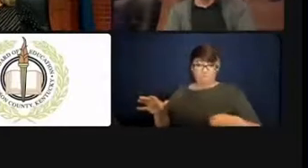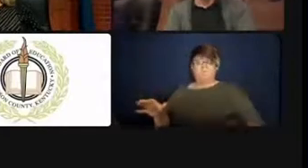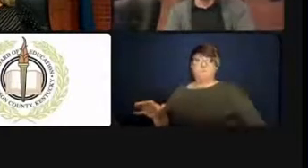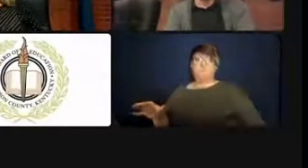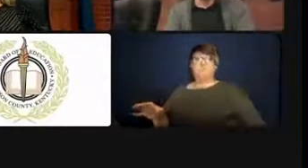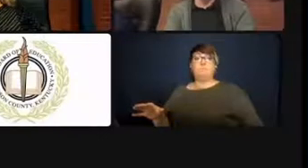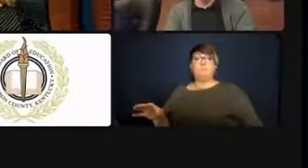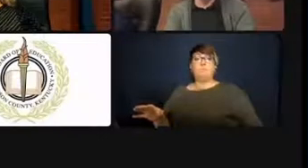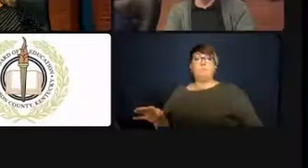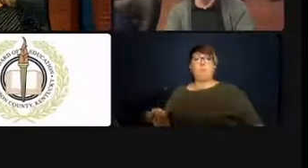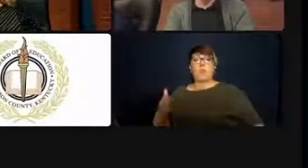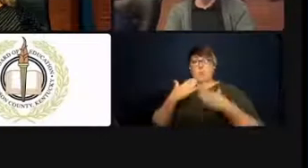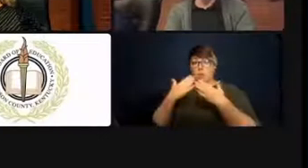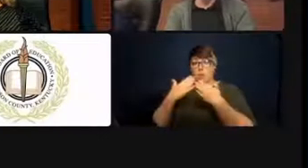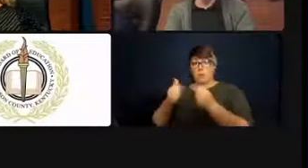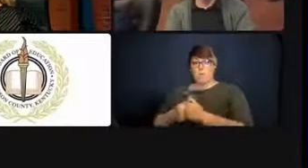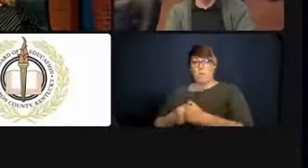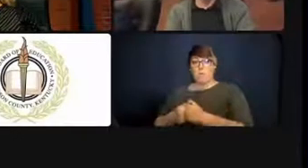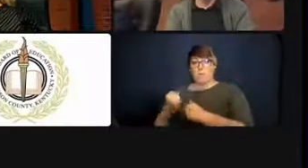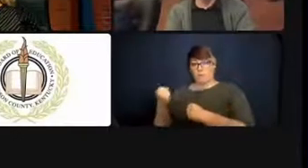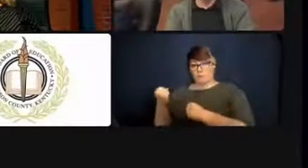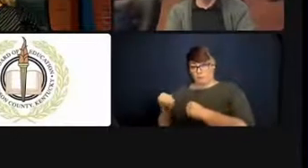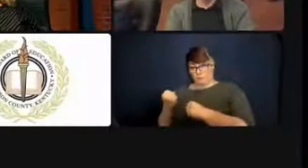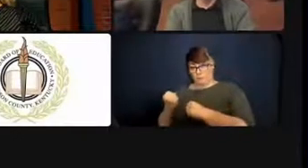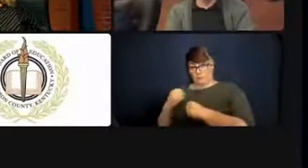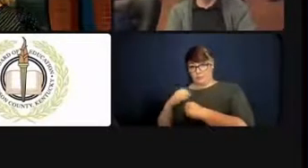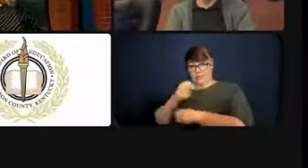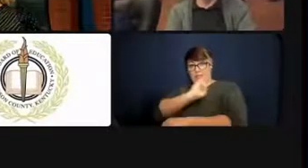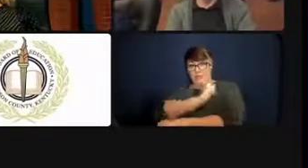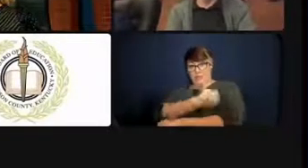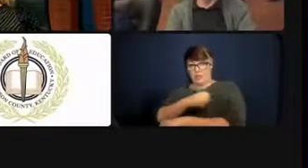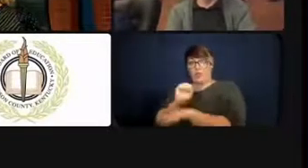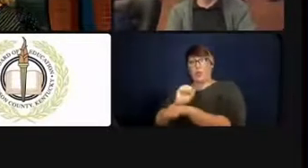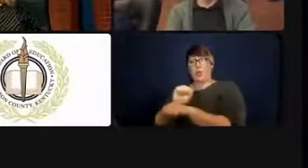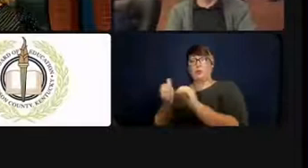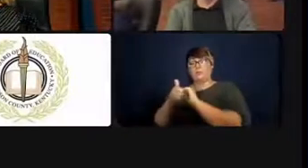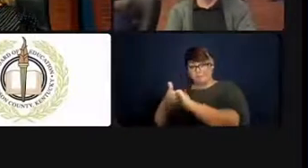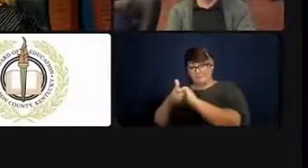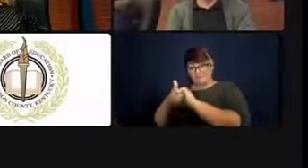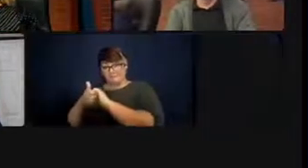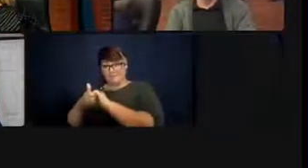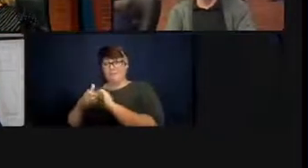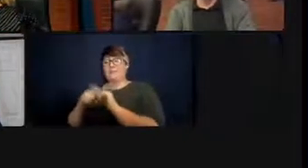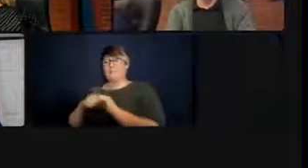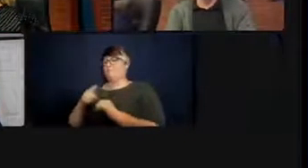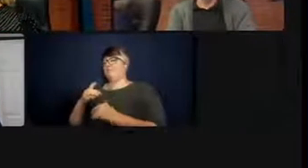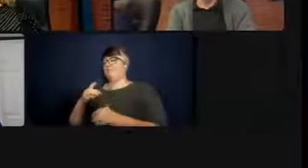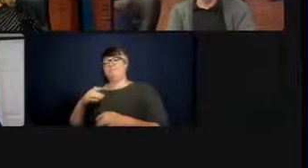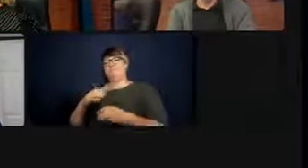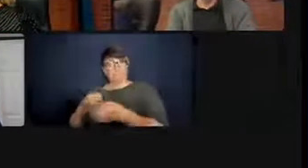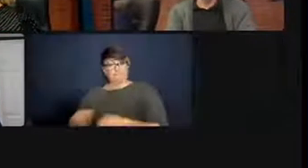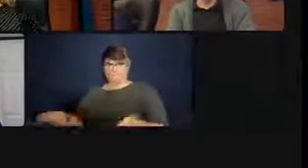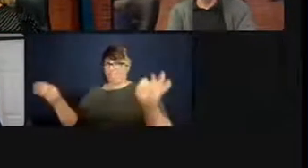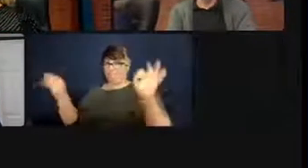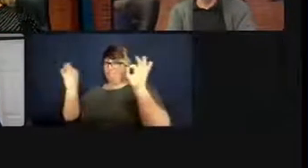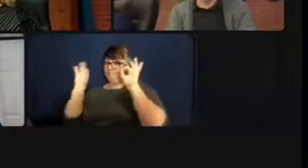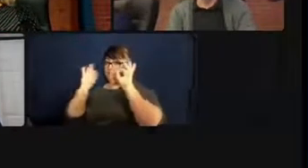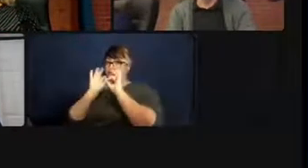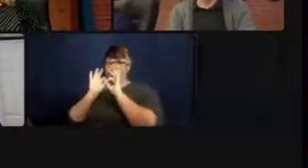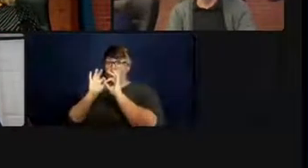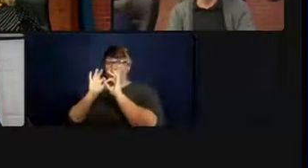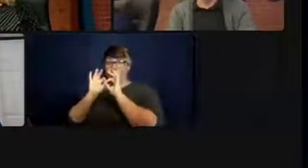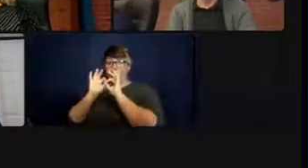tu. Asante sana kwa kufanya kazi nzuri.